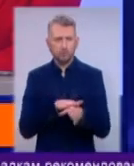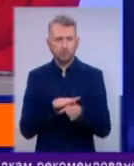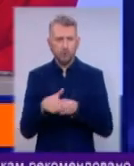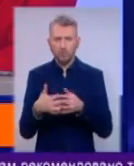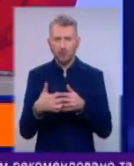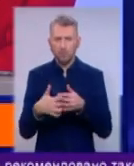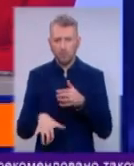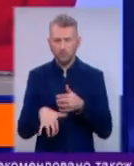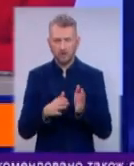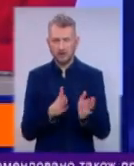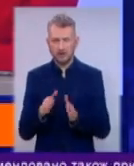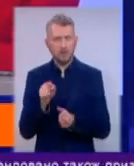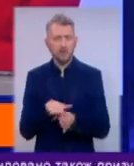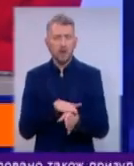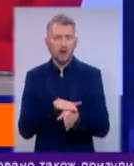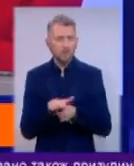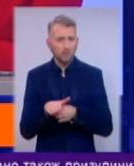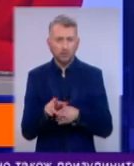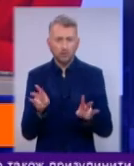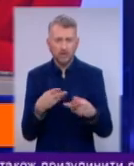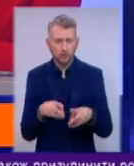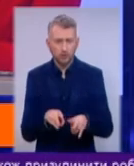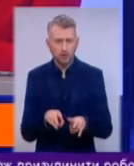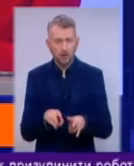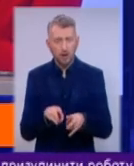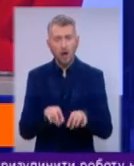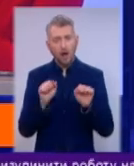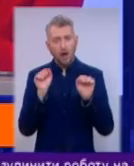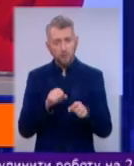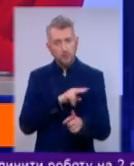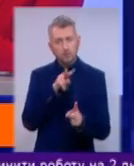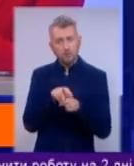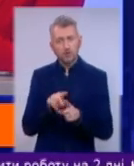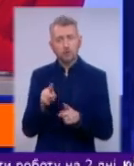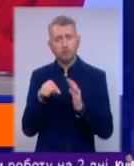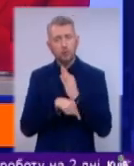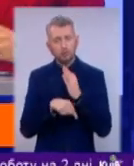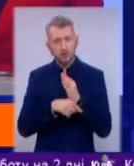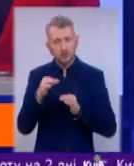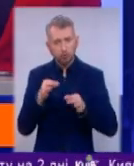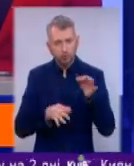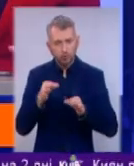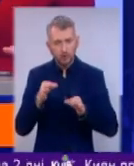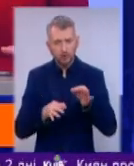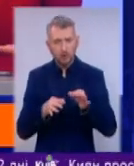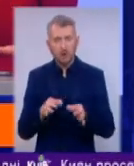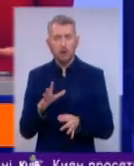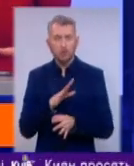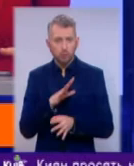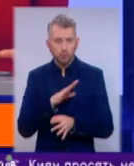система, він абсолютно не нужен. А можна переложити, наприклад, щоб Конституційний суд був